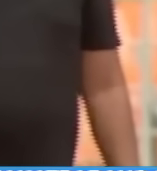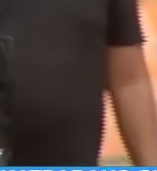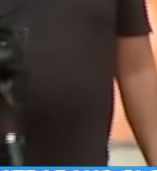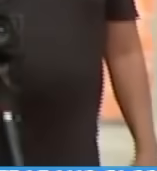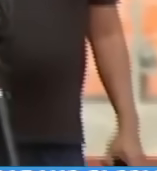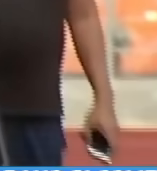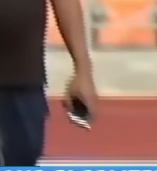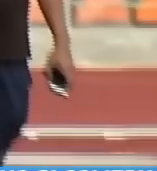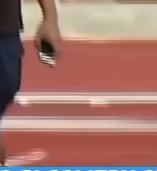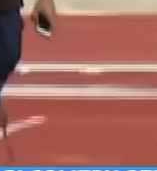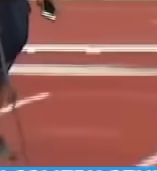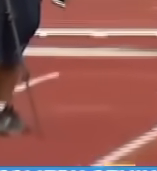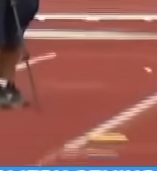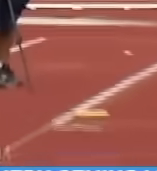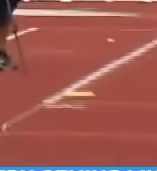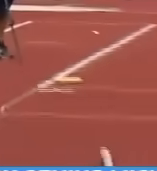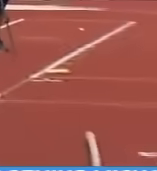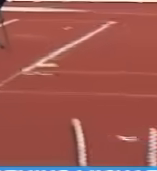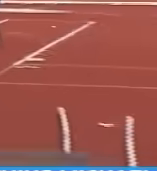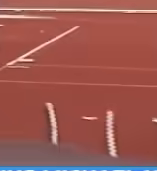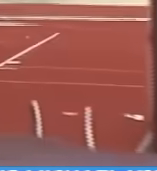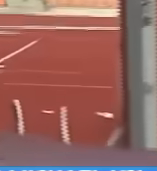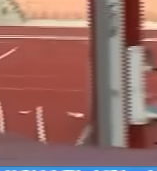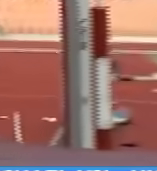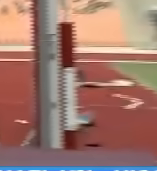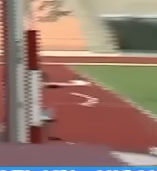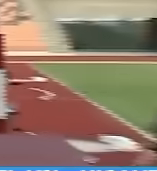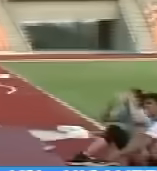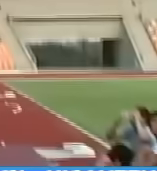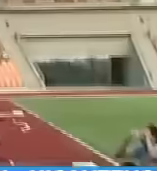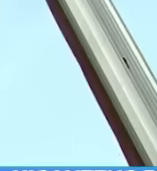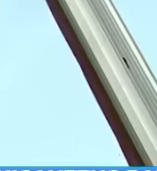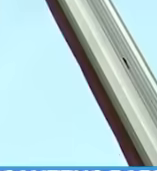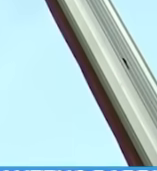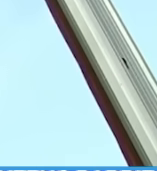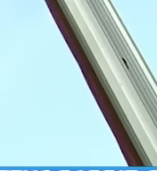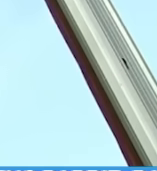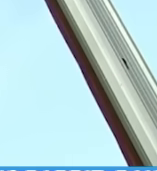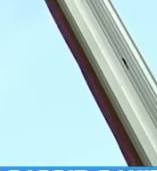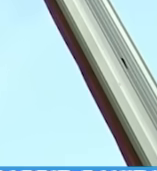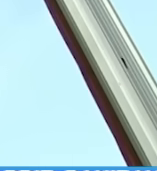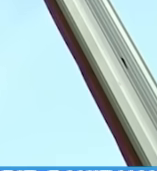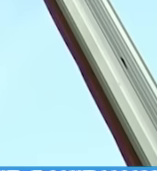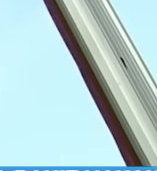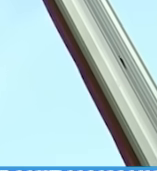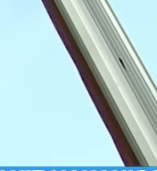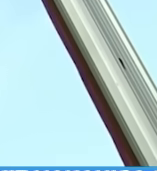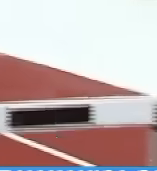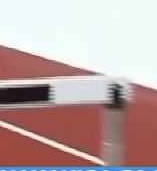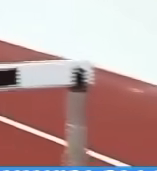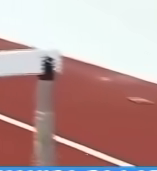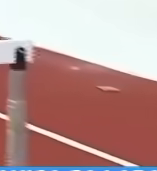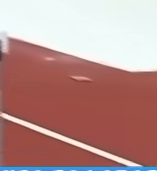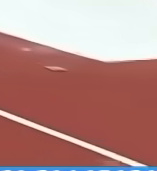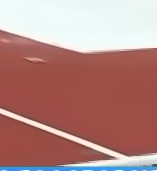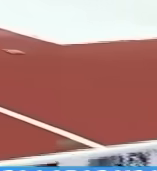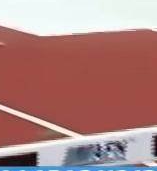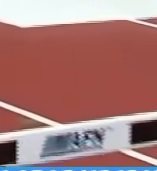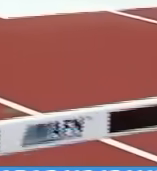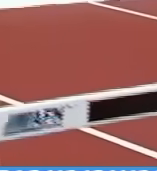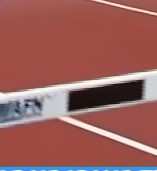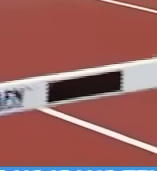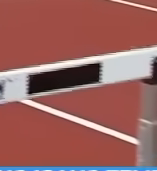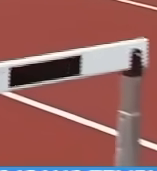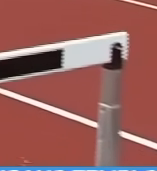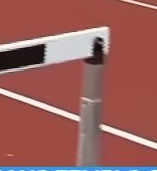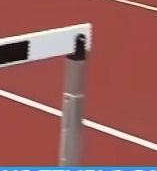niya sa finals sa Sabado ang 12 ibang pole vaulter mula sa iba't ibang bansa. Noong 2022, lumaban din si E.J. sa World Championships